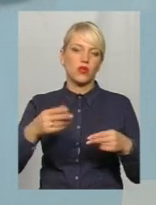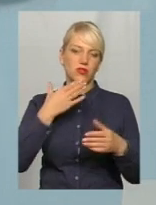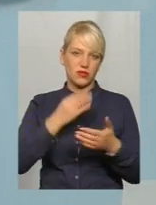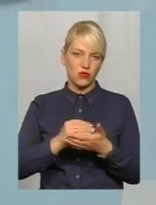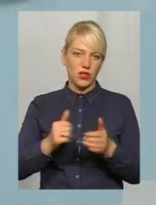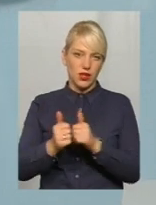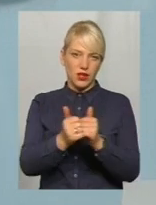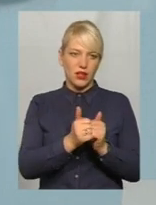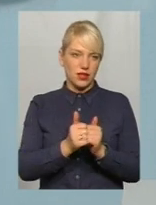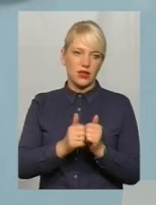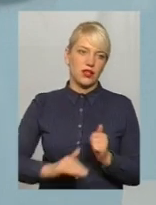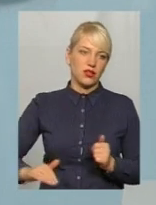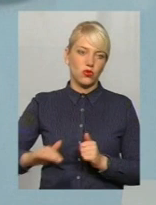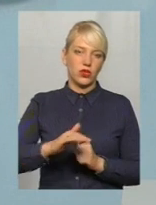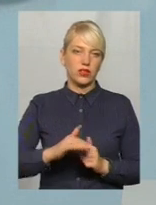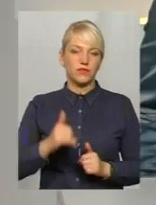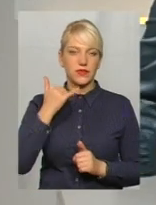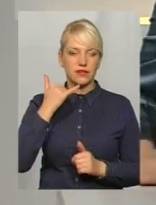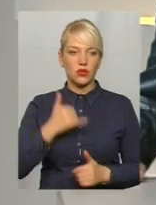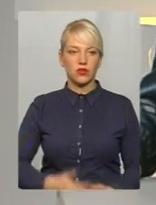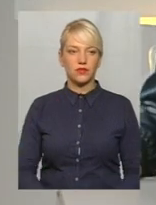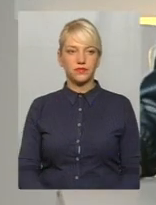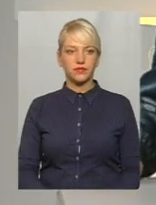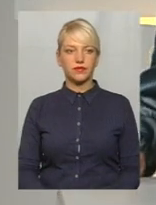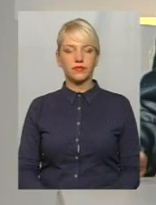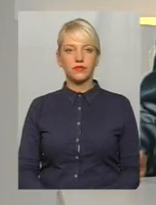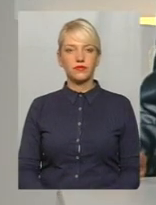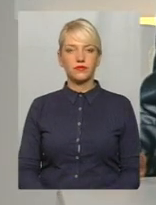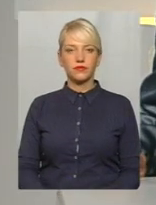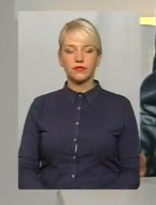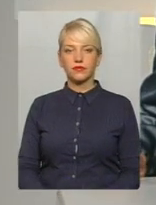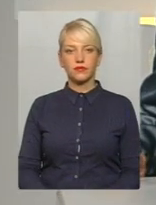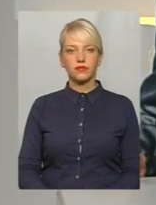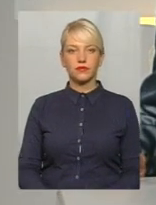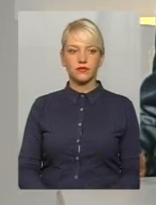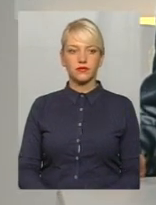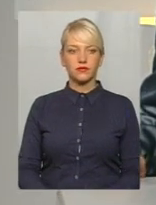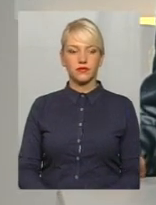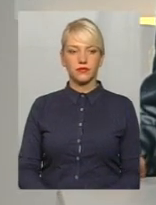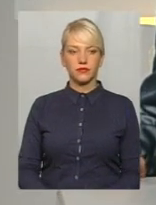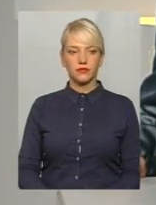території. У нас є дзвінок, дякую за відповідь. Слухаємо вас, говоріть, будь ласка.